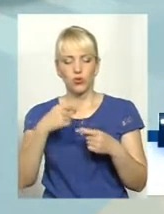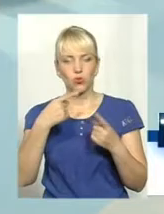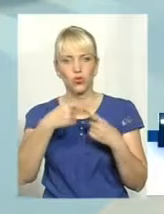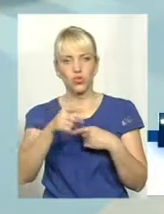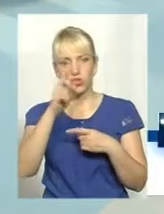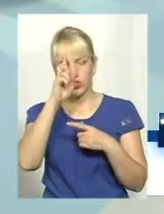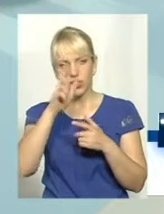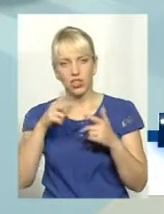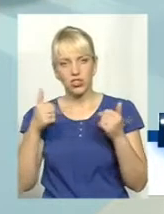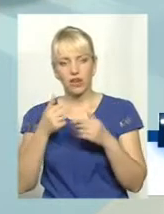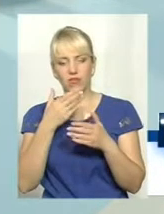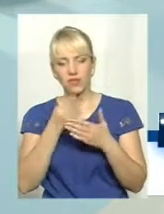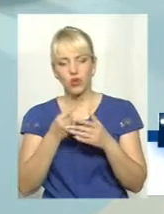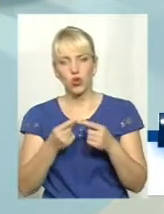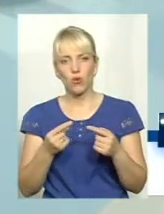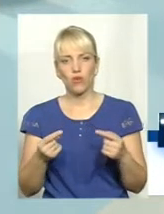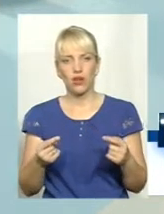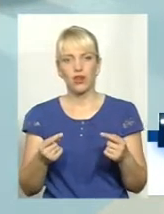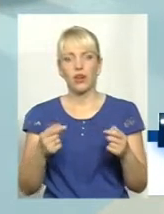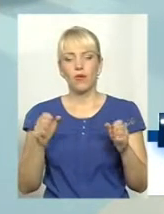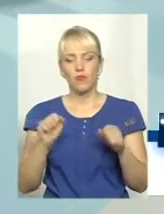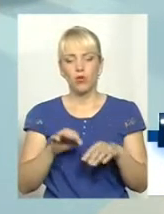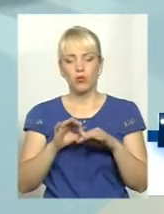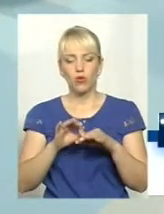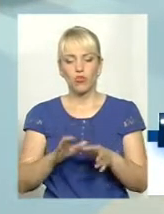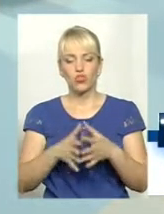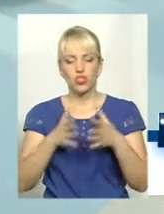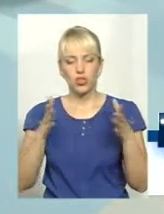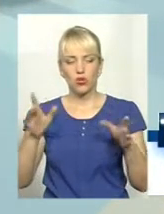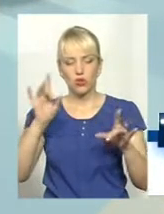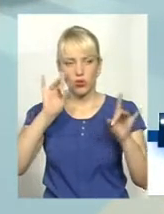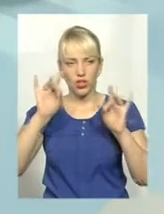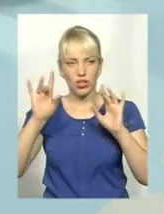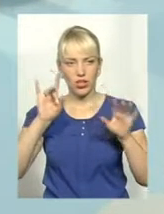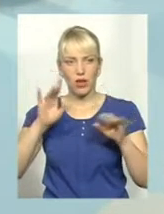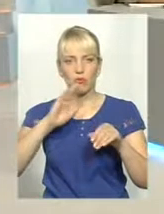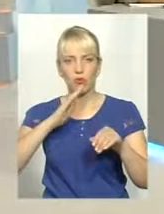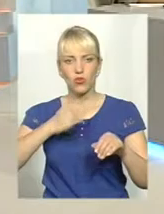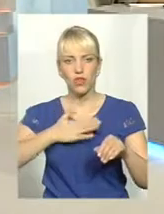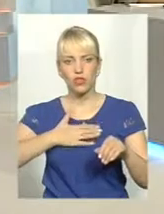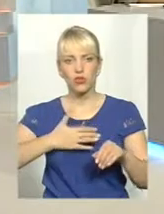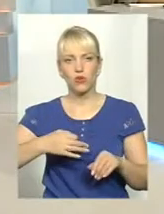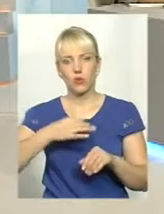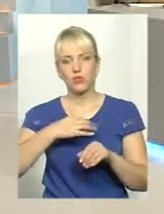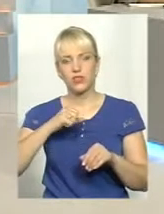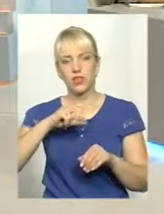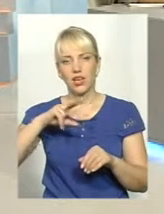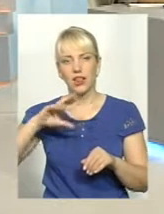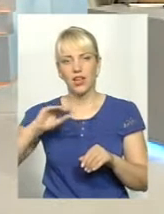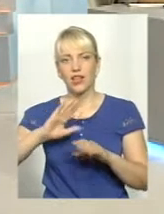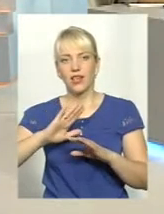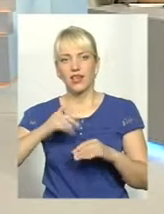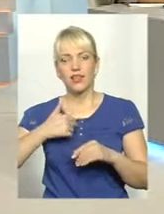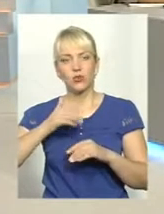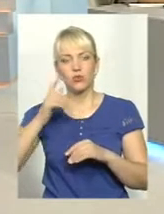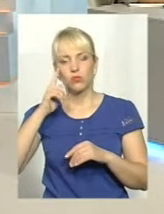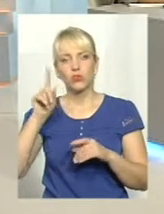маси, саме досягне тієї цілі, якої ми хочемо. Це мають бути як підприємці, які працюють на іншій області,